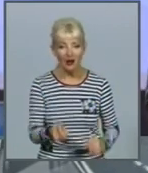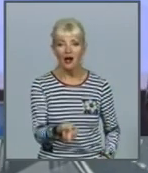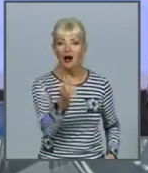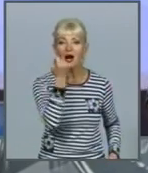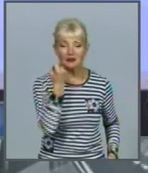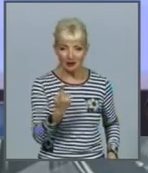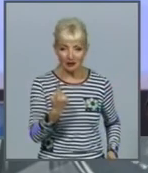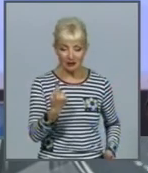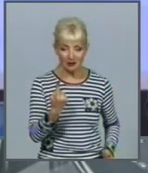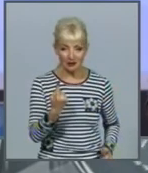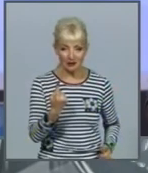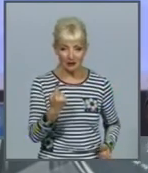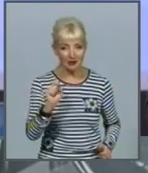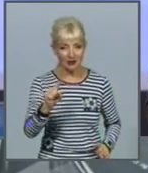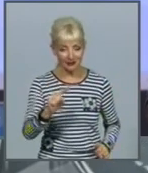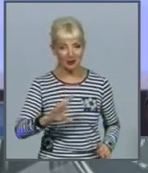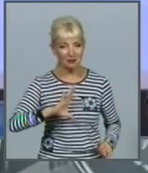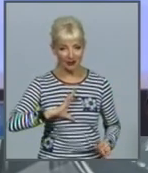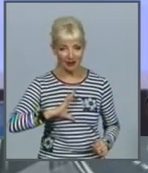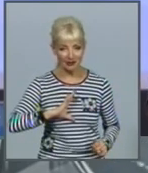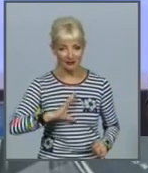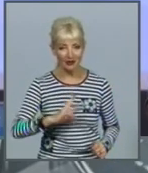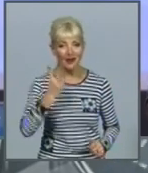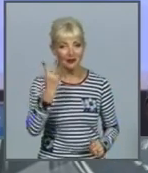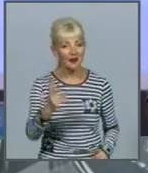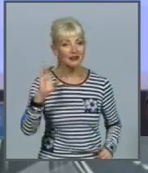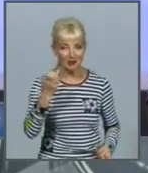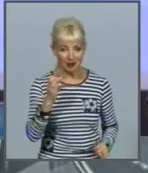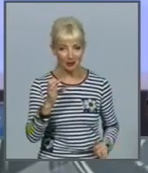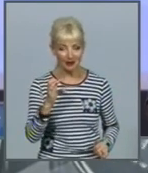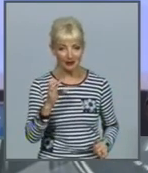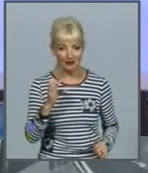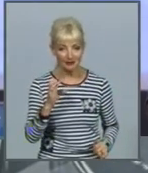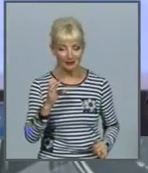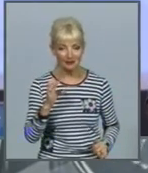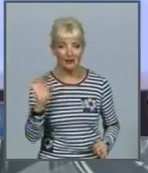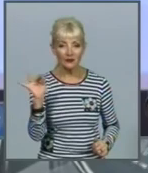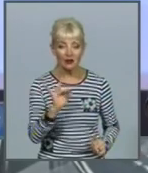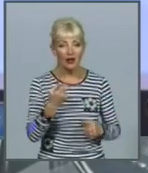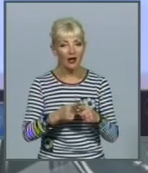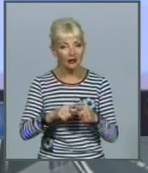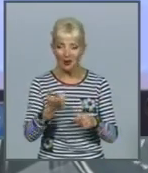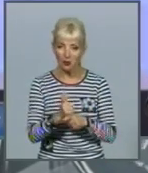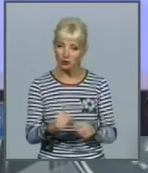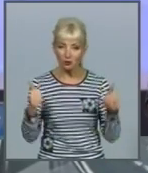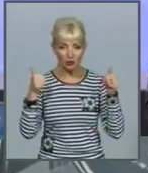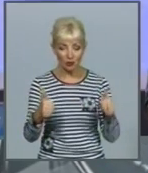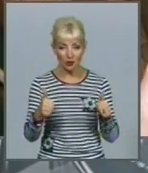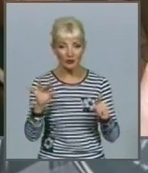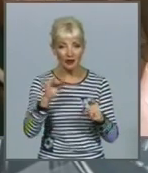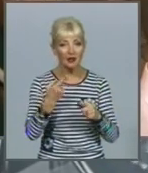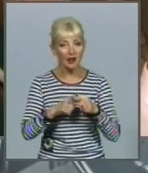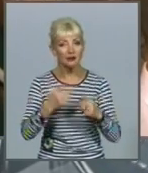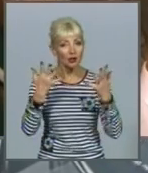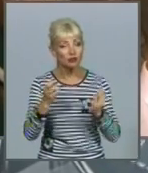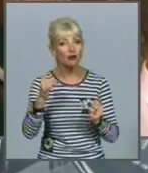11 золотых медалистов, 2 серебряных медалиста. И это очень здорово. И это еще раз говорит, что